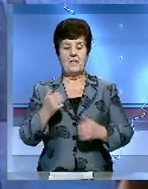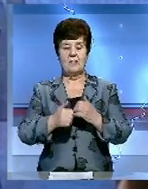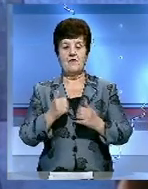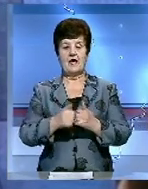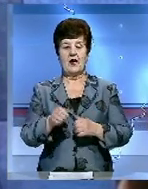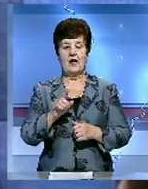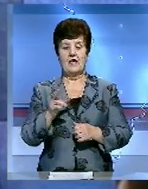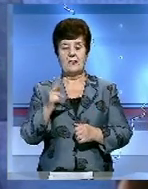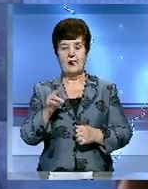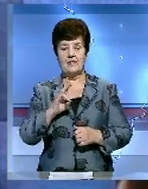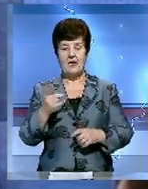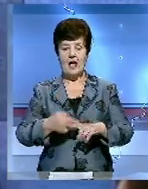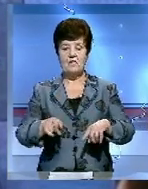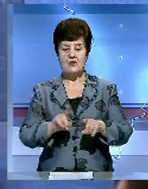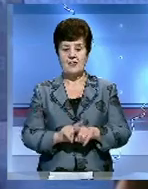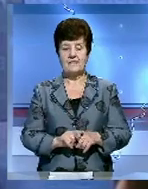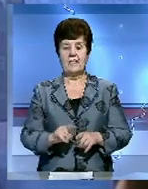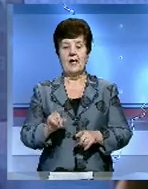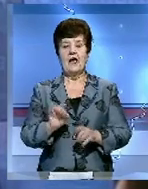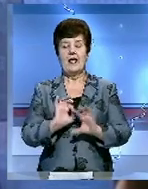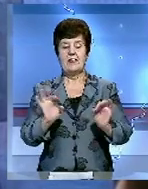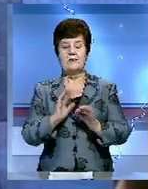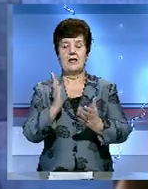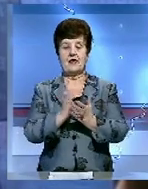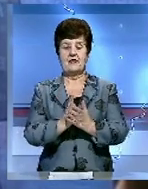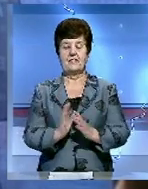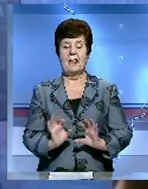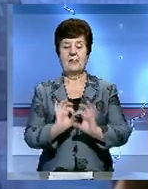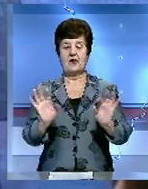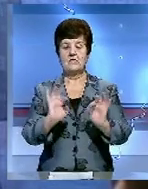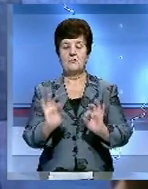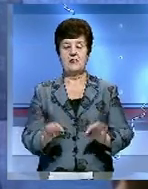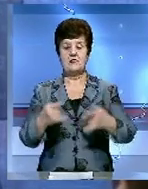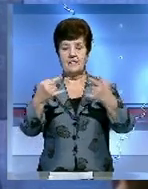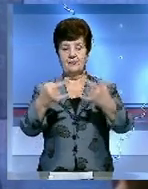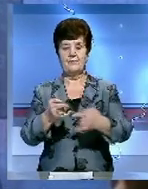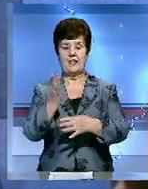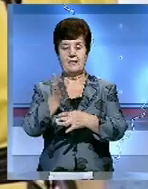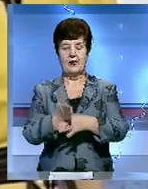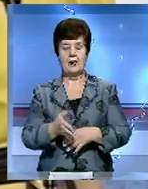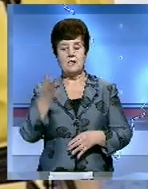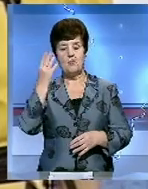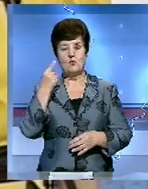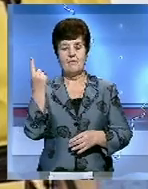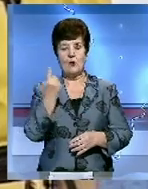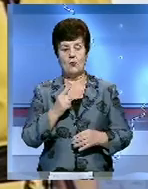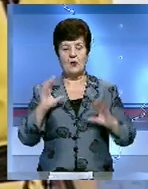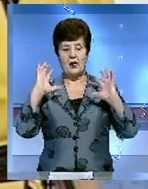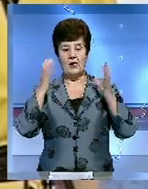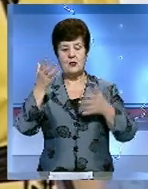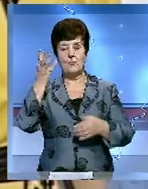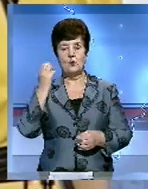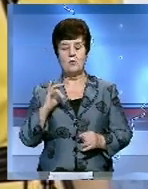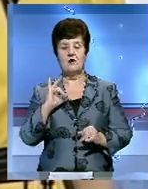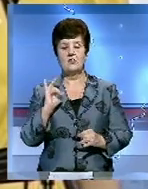această ediție este transmisă în direct de către postul public TV Moldova 1 și la Radio Moldova și Radio